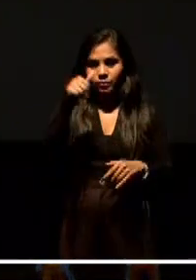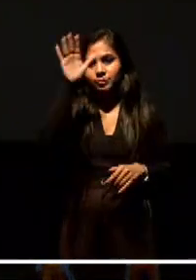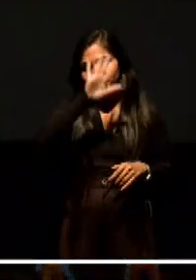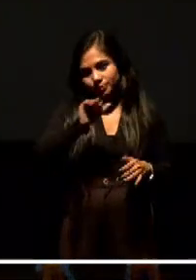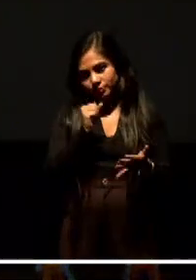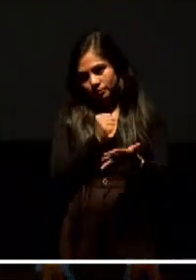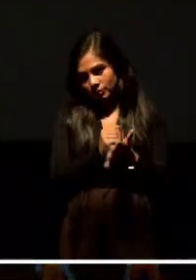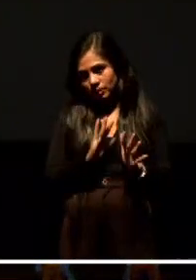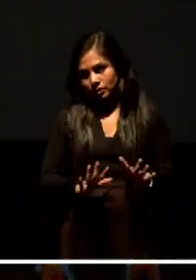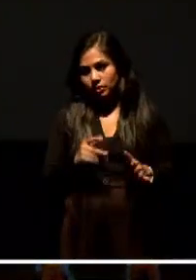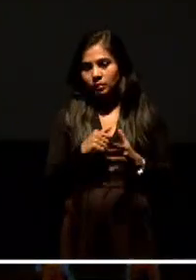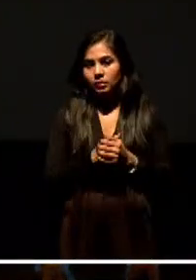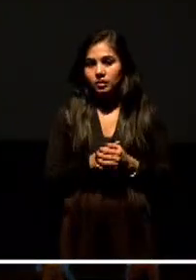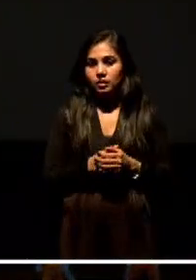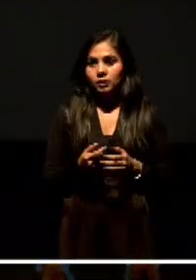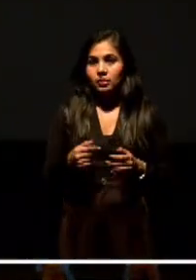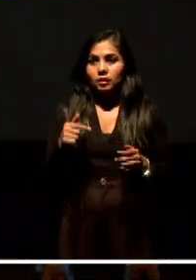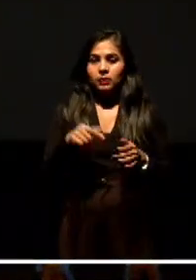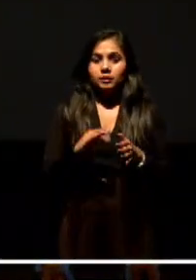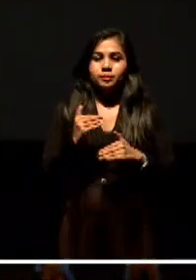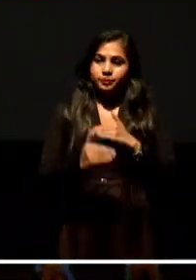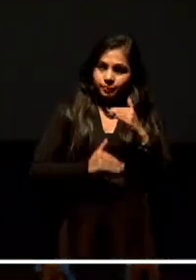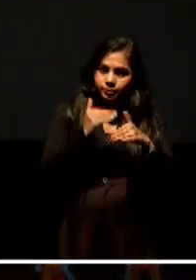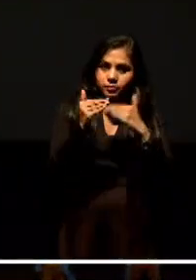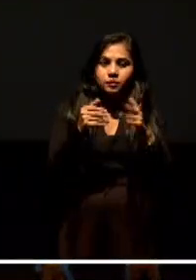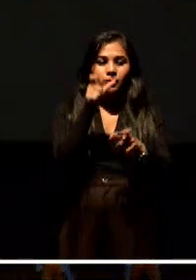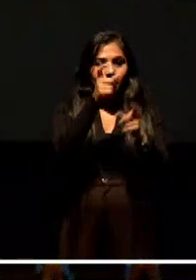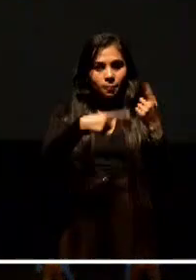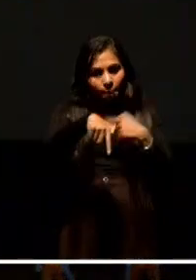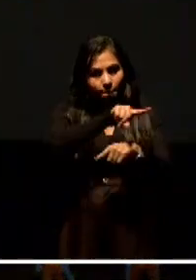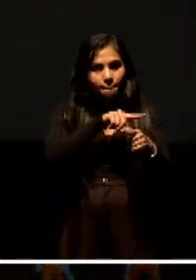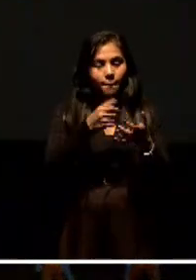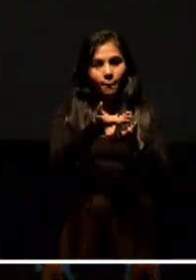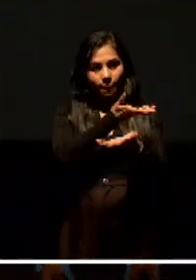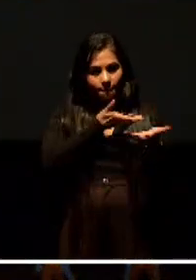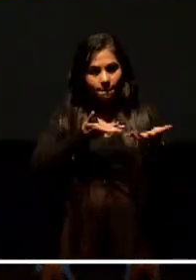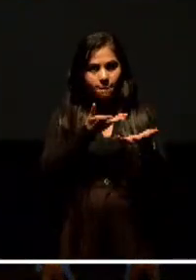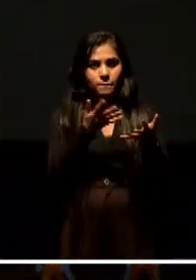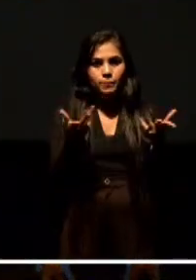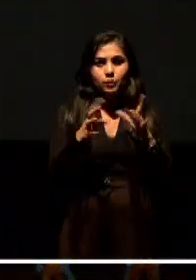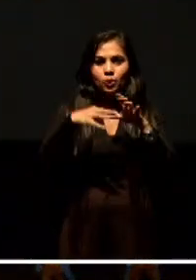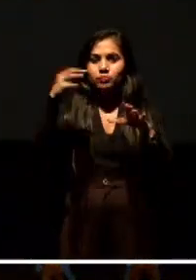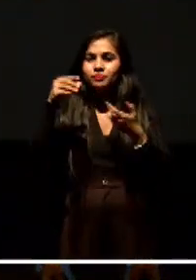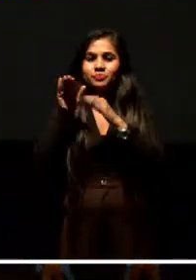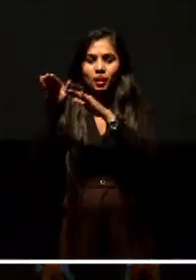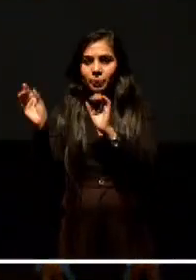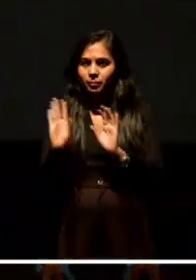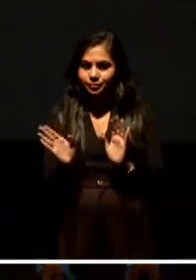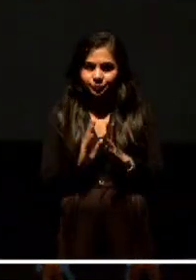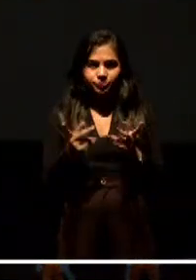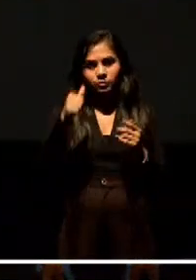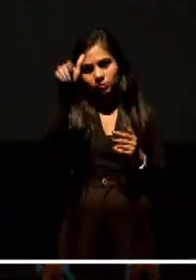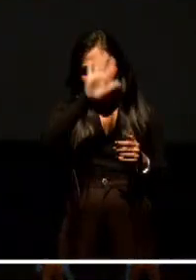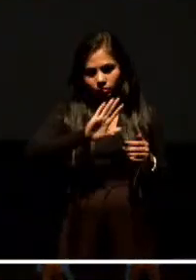शुड बी इंडिजिनस। इसको लोकली डेवलप किया जाए, लोकल लोगों से किया जाए, ताकि हमको फॉरेन पर डिपेंड नहीं करना पड़े, तो ही